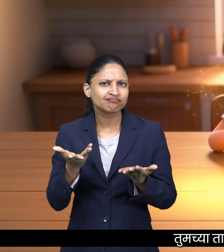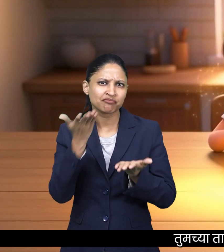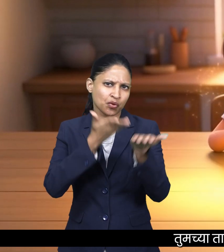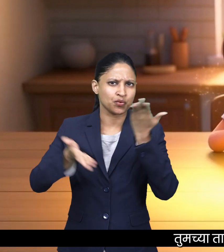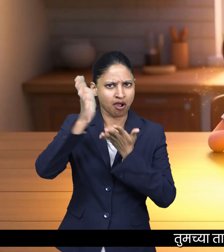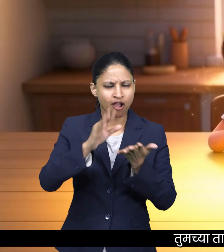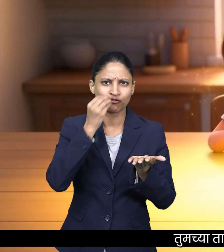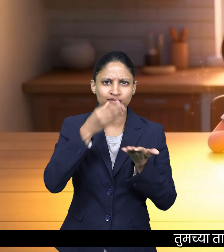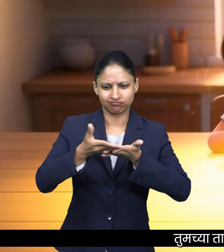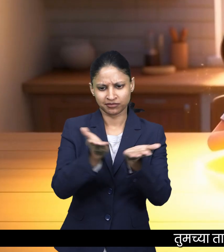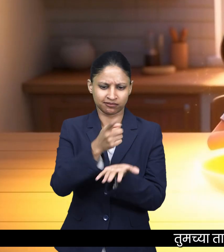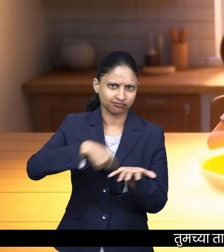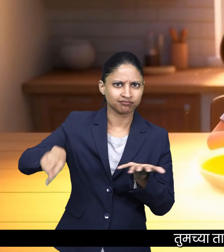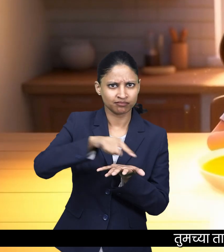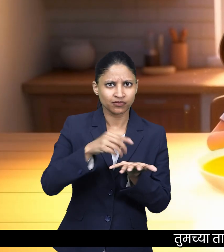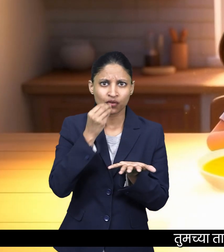तुमच्या ताटात अन्न कसे येते